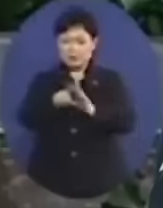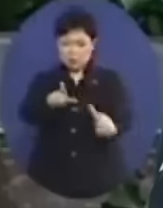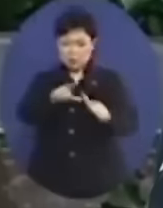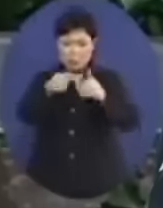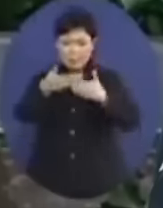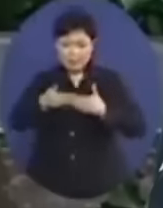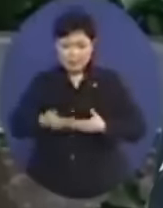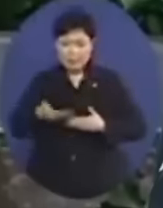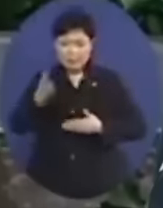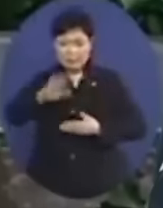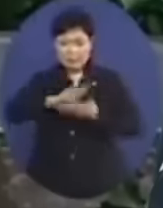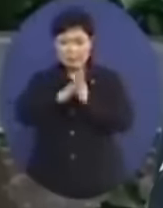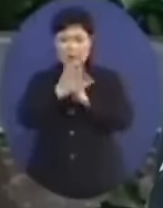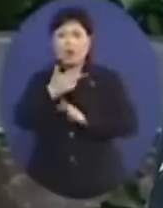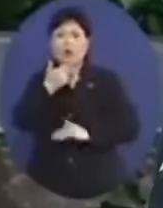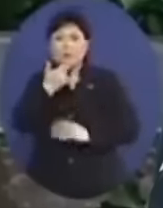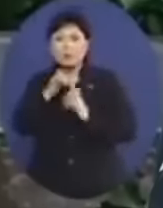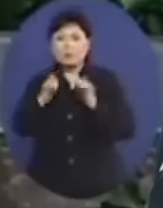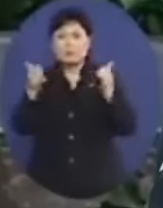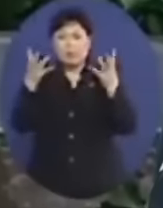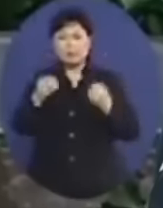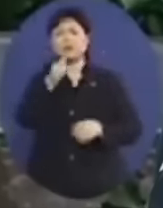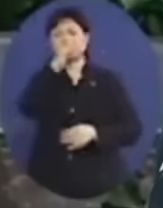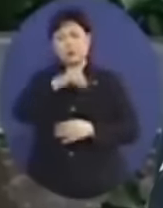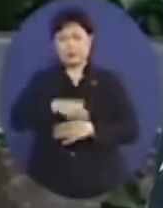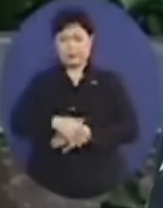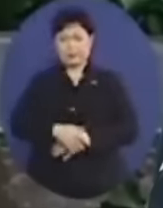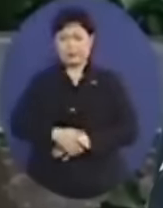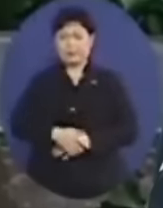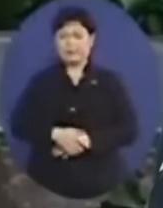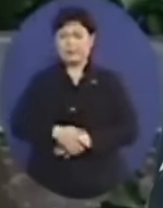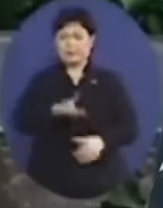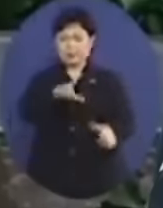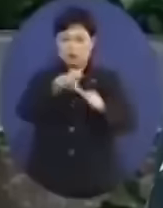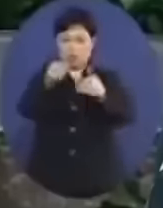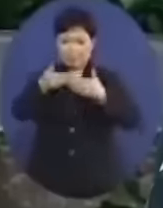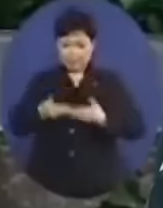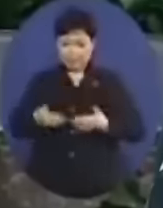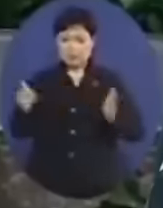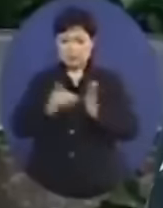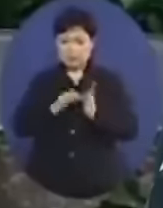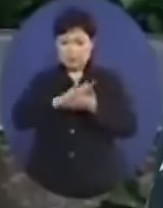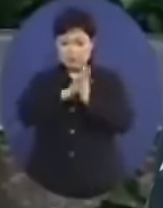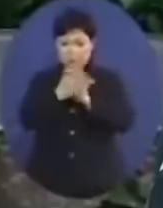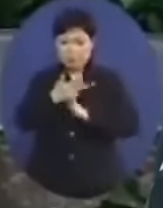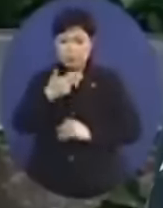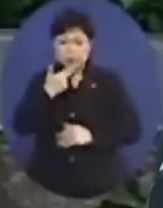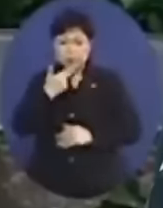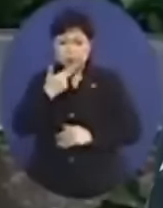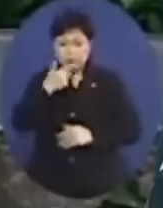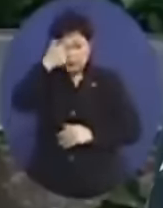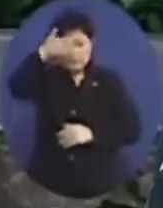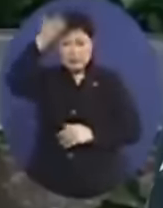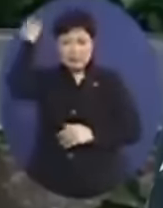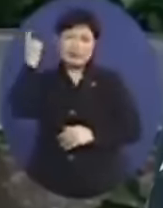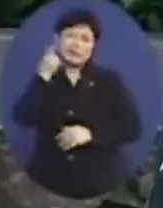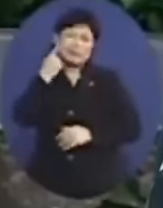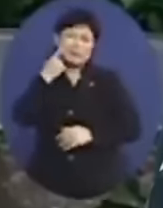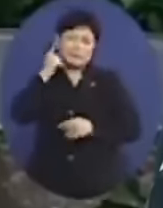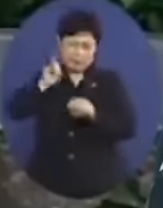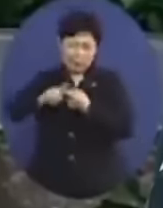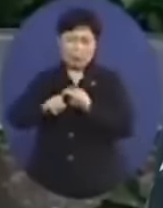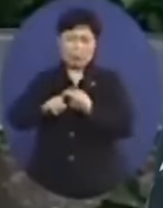받았다고 면 변화를 받지 않은 사람이 많습니다 구원은 받았는데 변화를 안 받아요 옛날 거짓말 그대로